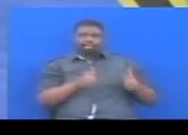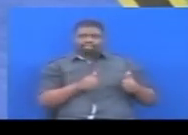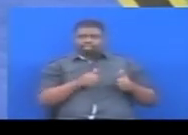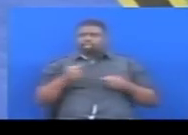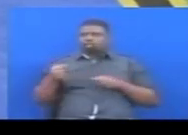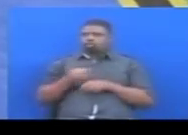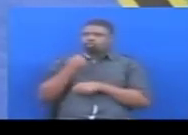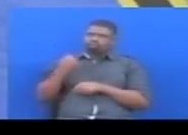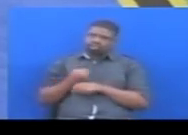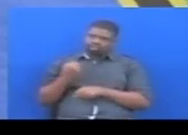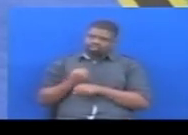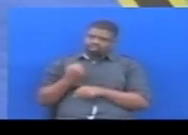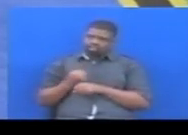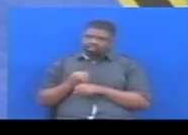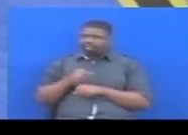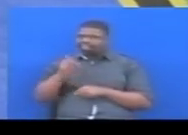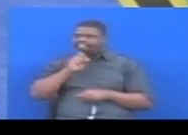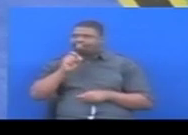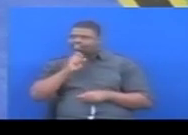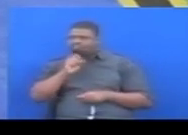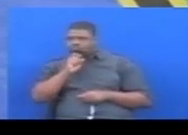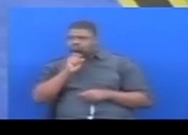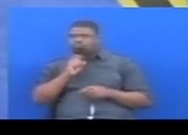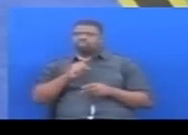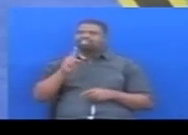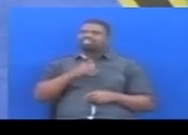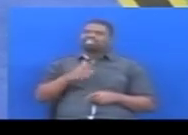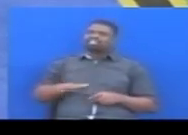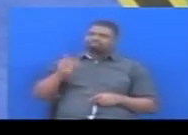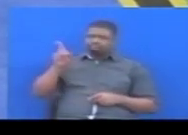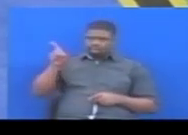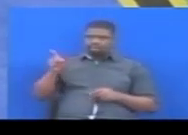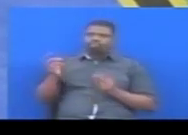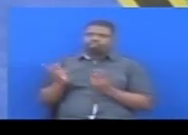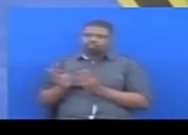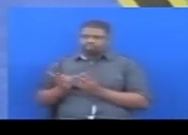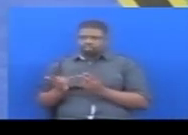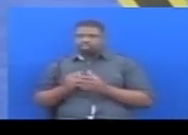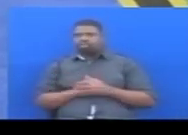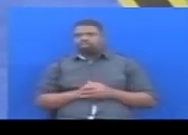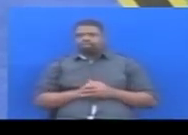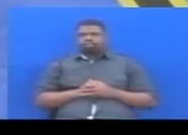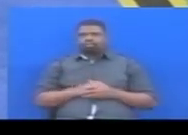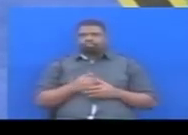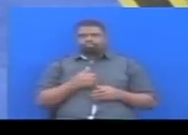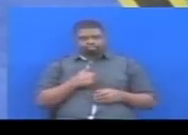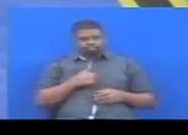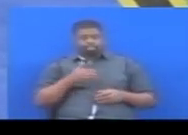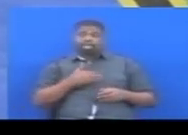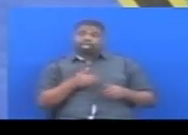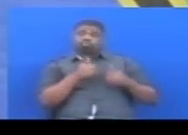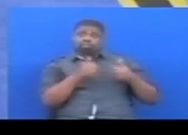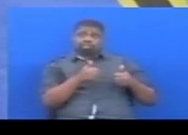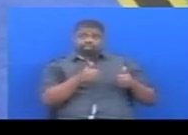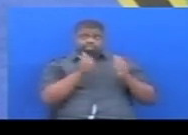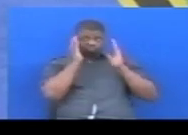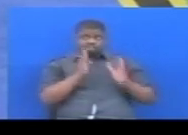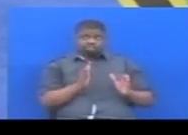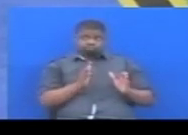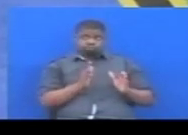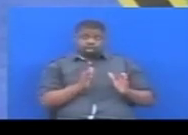kufanya interviews kwa Zanzibar vile vile. Na nataka nimwahidi Mheshimiwa mbunge kwamba